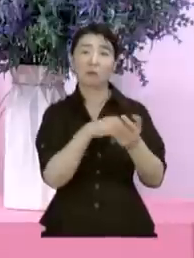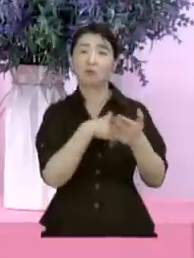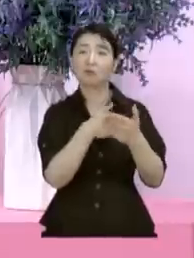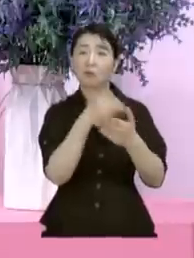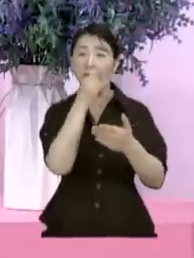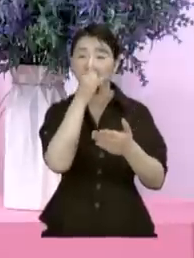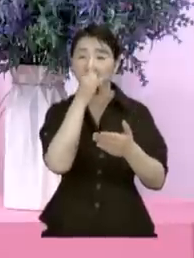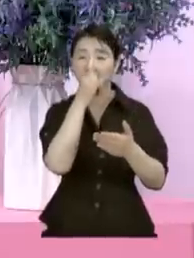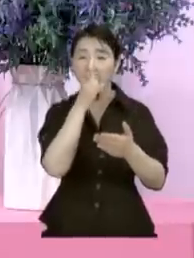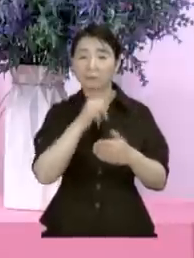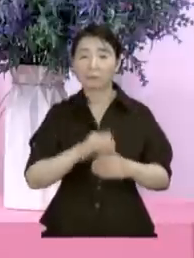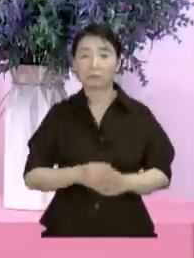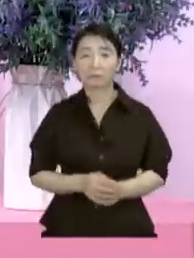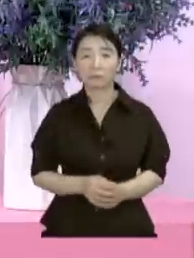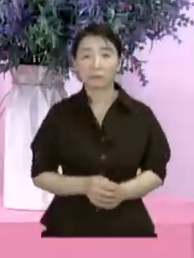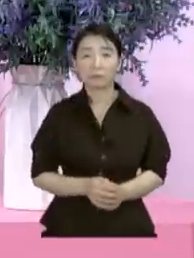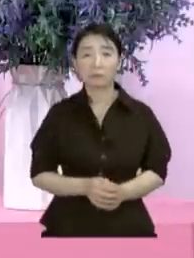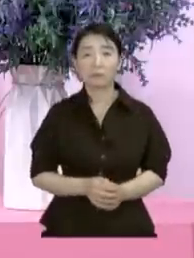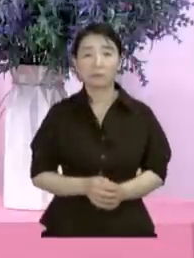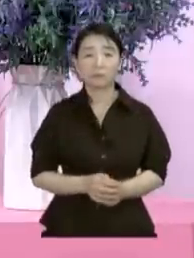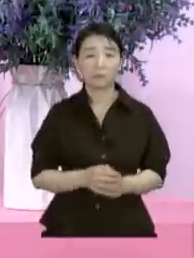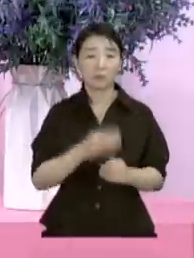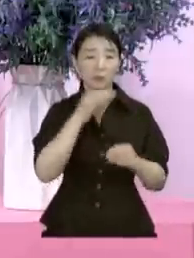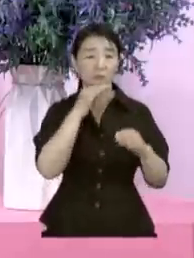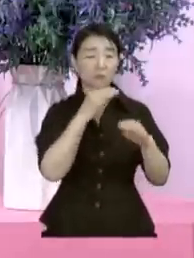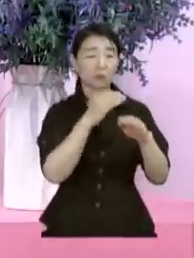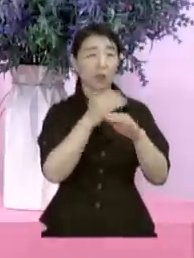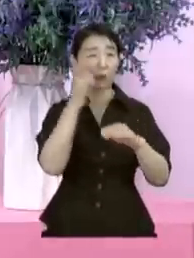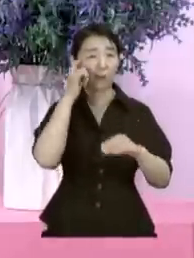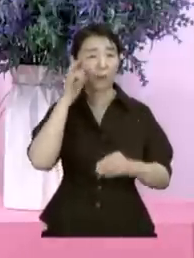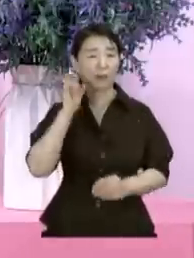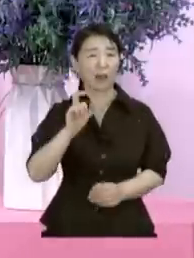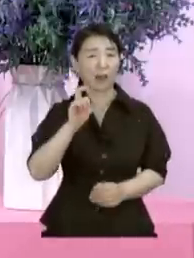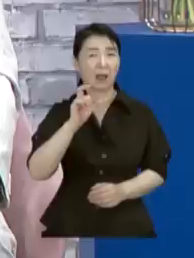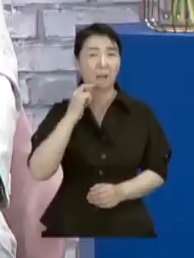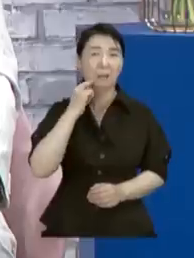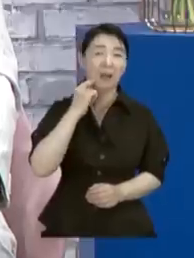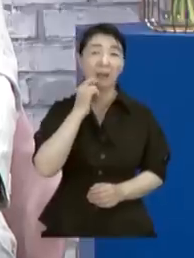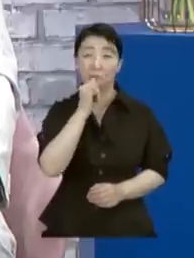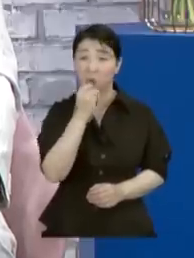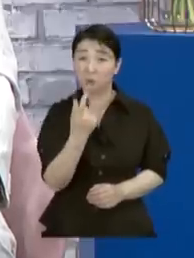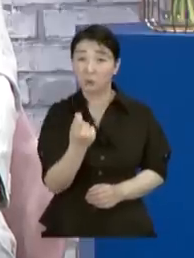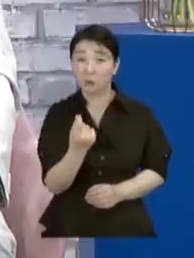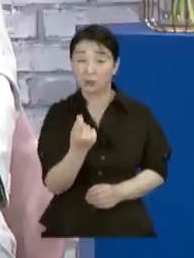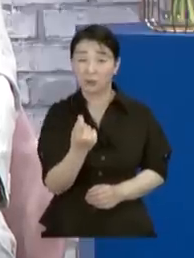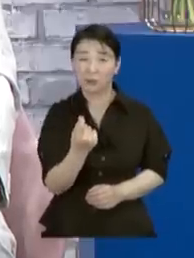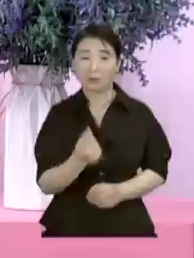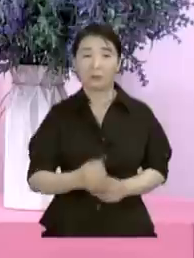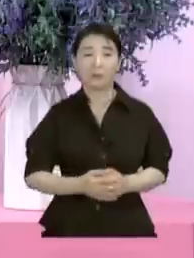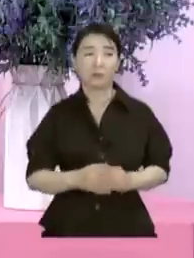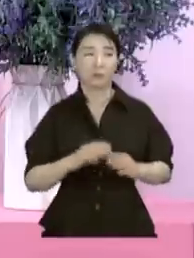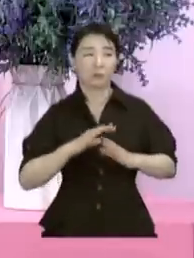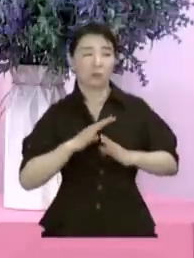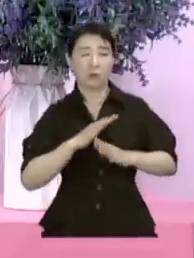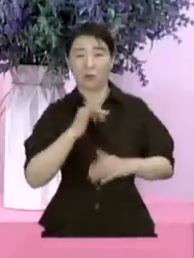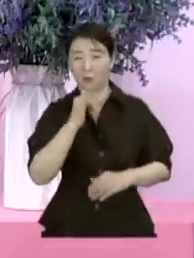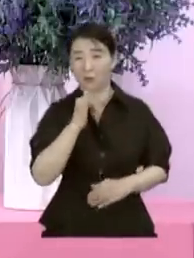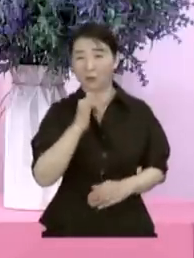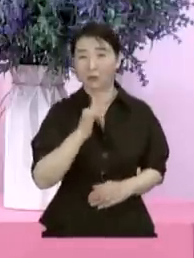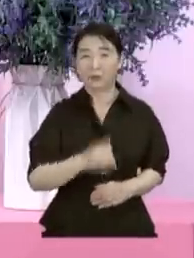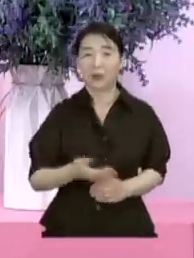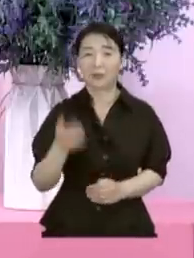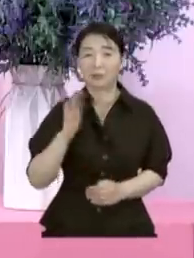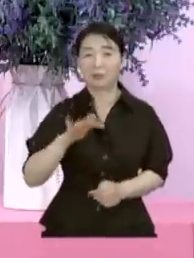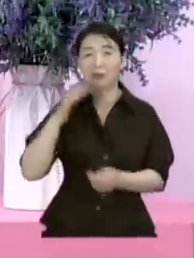너무 두근거렸고 아시다시피 북한에 그 많은 게 강한 것도 있잖아요. 북한에 그런 두려운 마음도